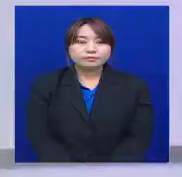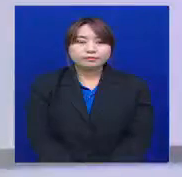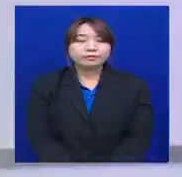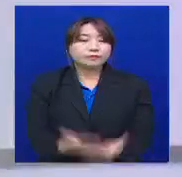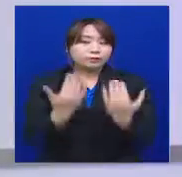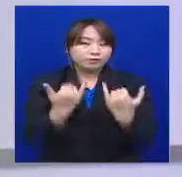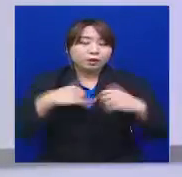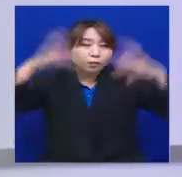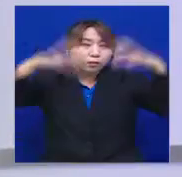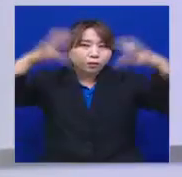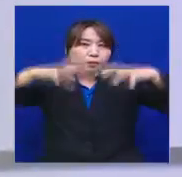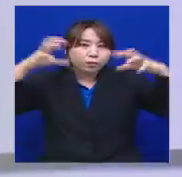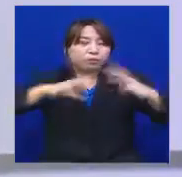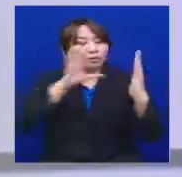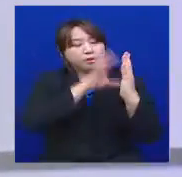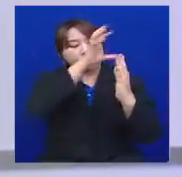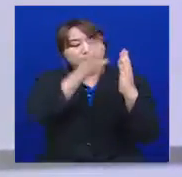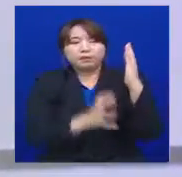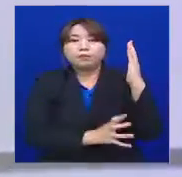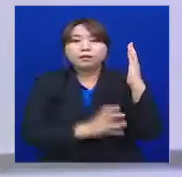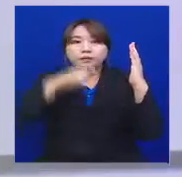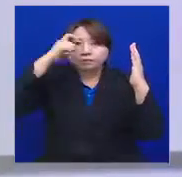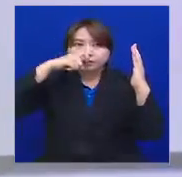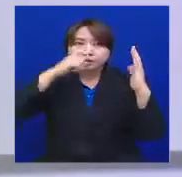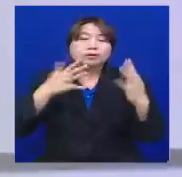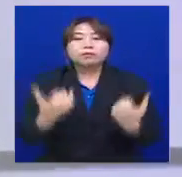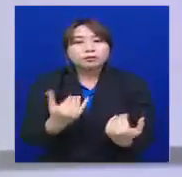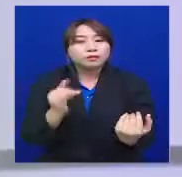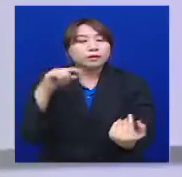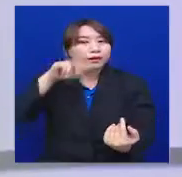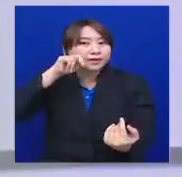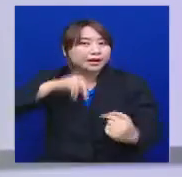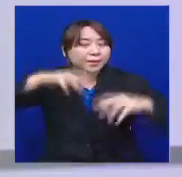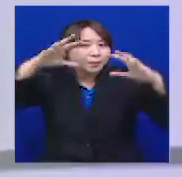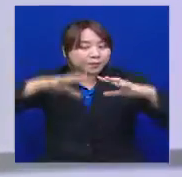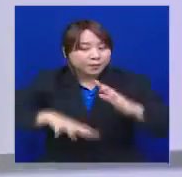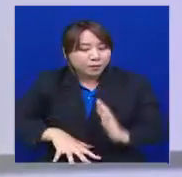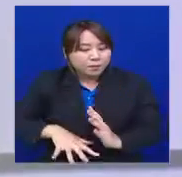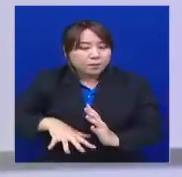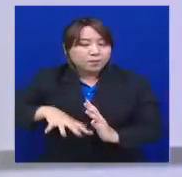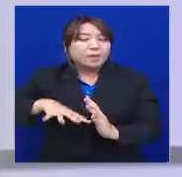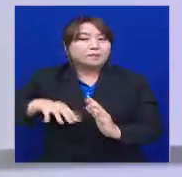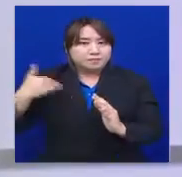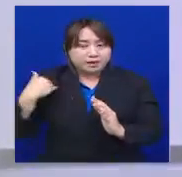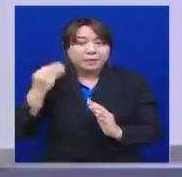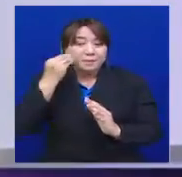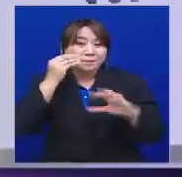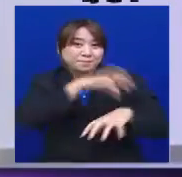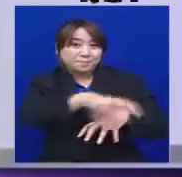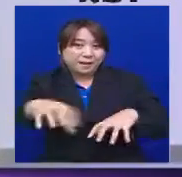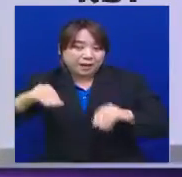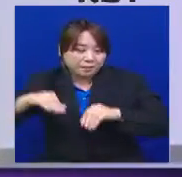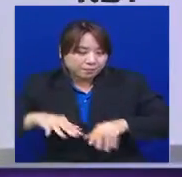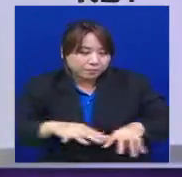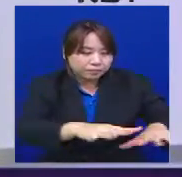สำหรับฝนที่ตกต่อเนื่องเกือบทุกภาคของประเทศไทยในขณะนี้นะครับก็ส่งผลให้ปริมาณน้ำสะสมนั้นมีมากขึ้นไหลหลากเข้าทั่วหมู่บ้านรวมทั้งนา